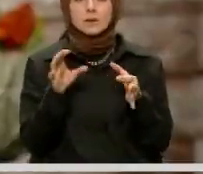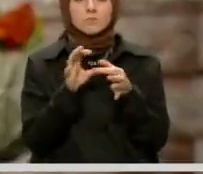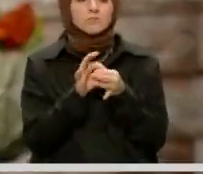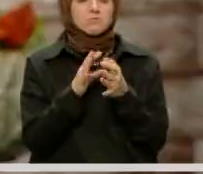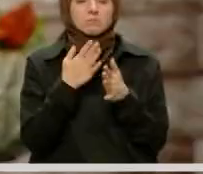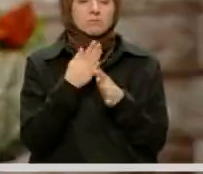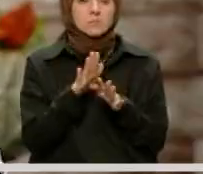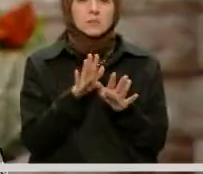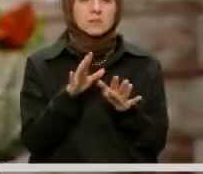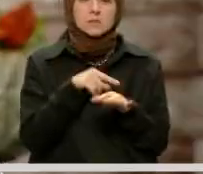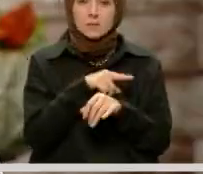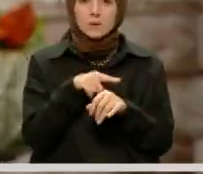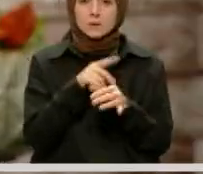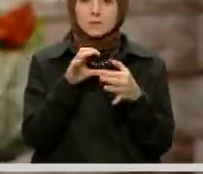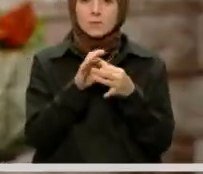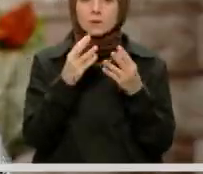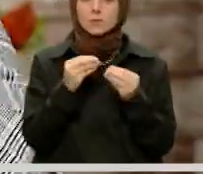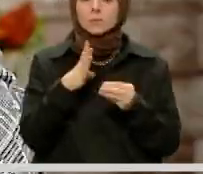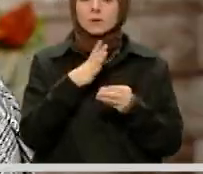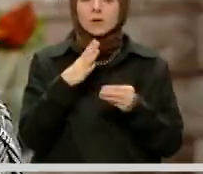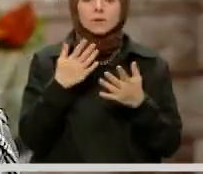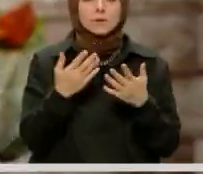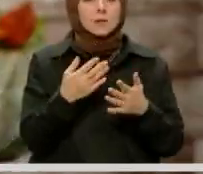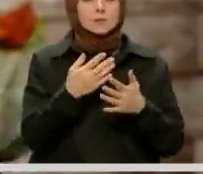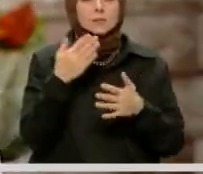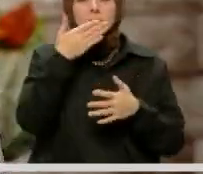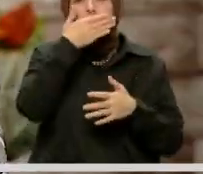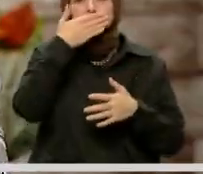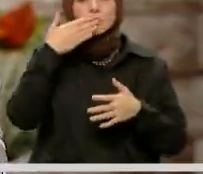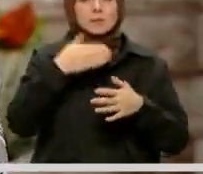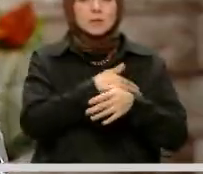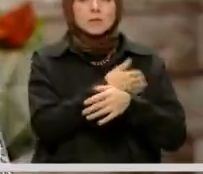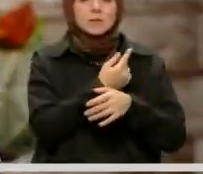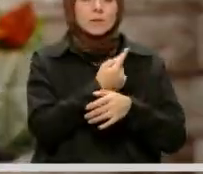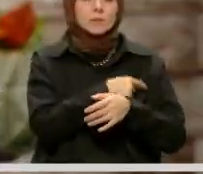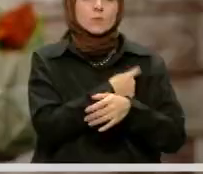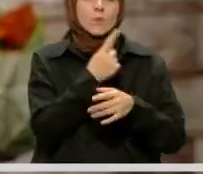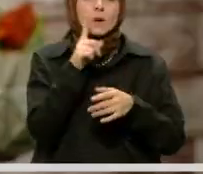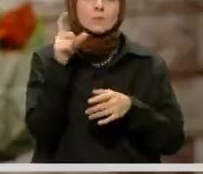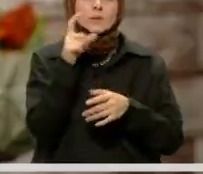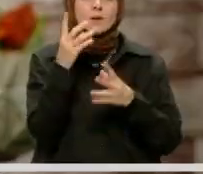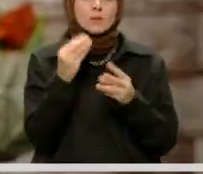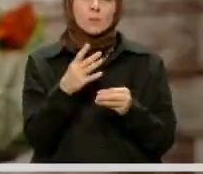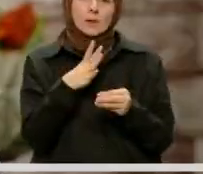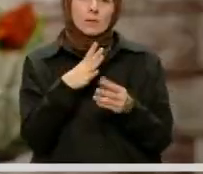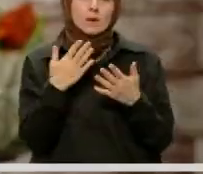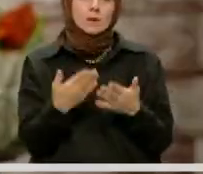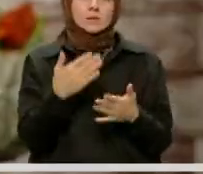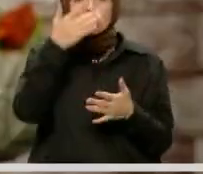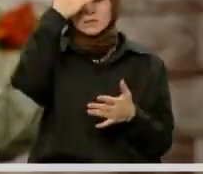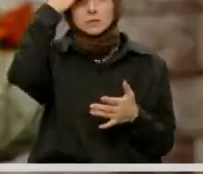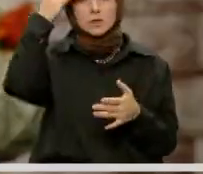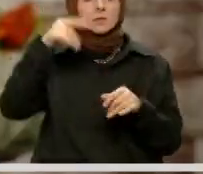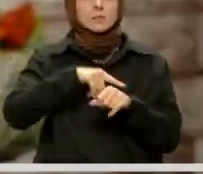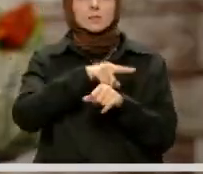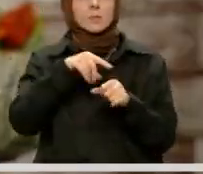alakalı. Sıradan bir aydı Ramazan. Evet. Sıradan bir aydı. Ve sıradan, hatta cahiliye çağında da dört